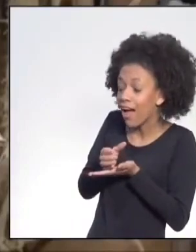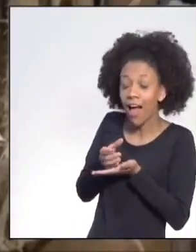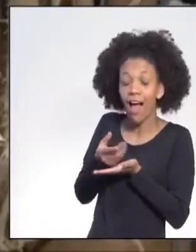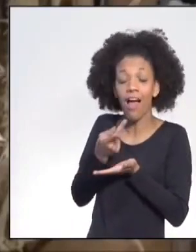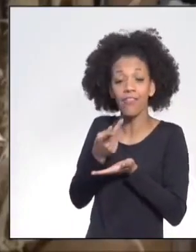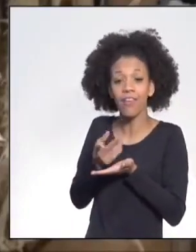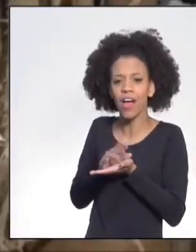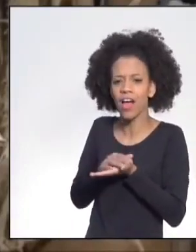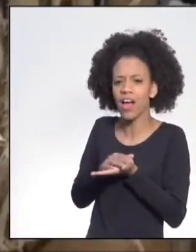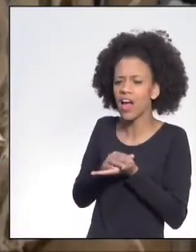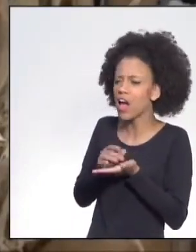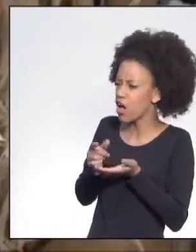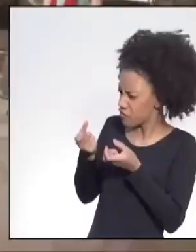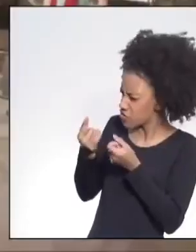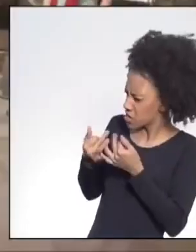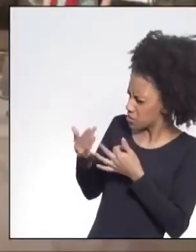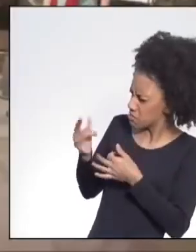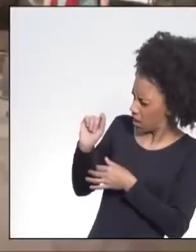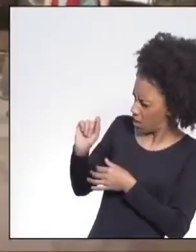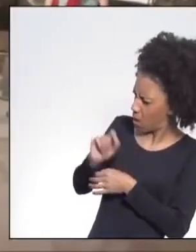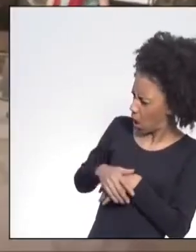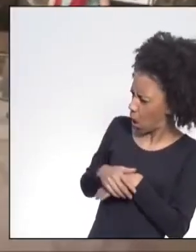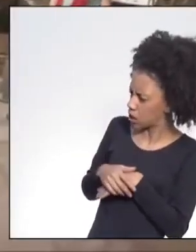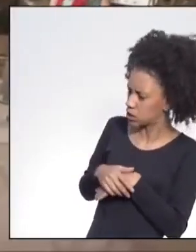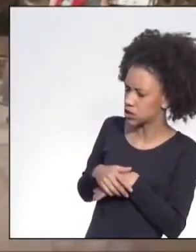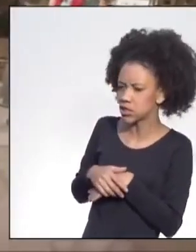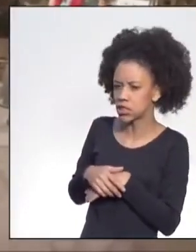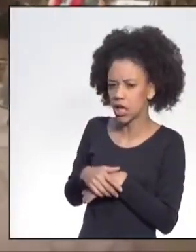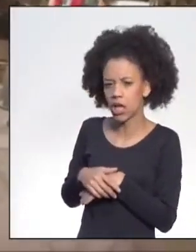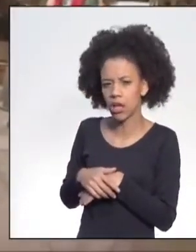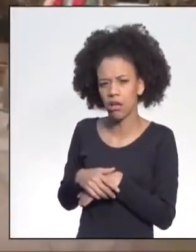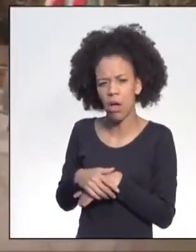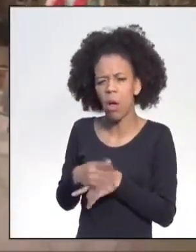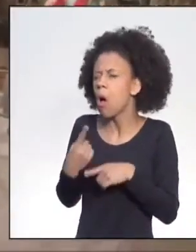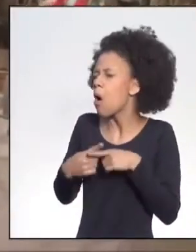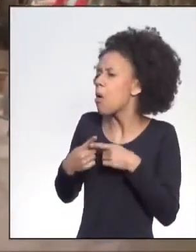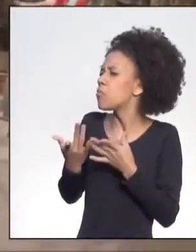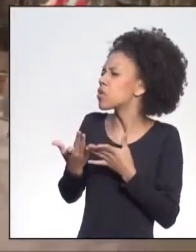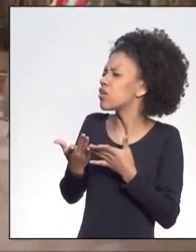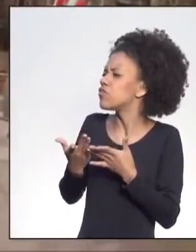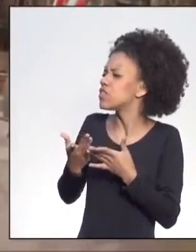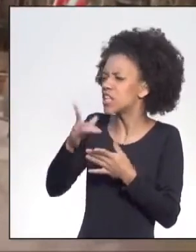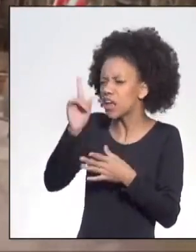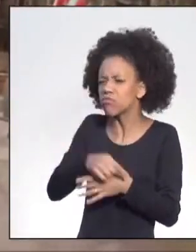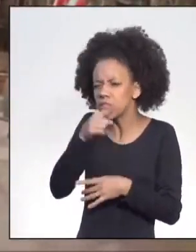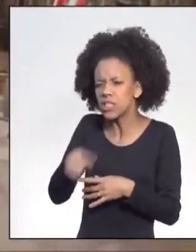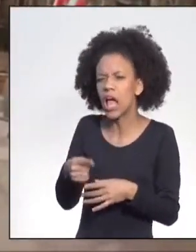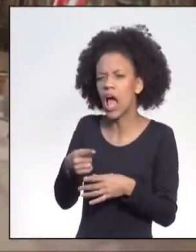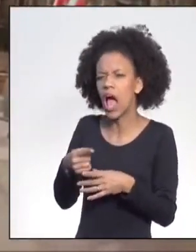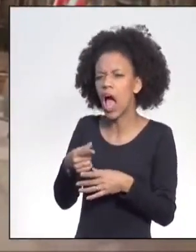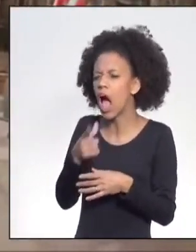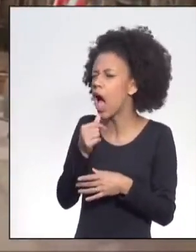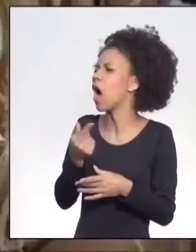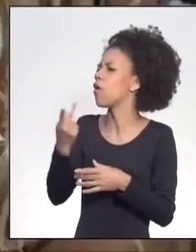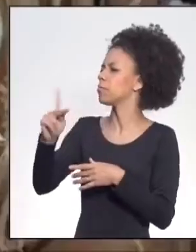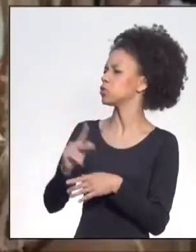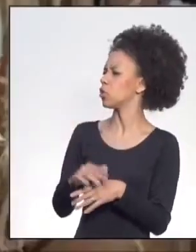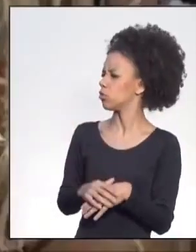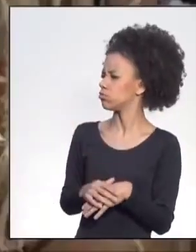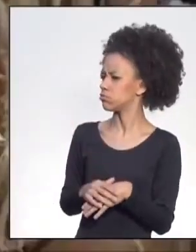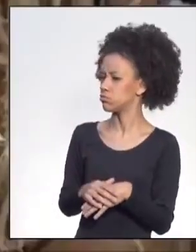quelque chose? será que você pode me explicar uma coisa? Pourquoi avez-vous refusé de donner à boire aux autres? Por que você recusou de dar a sua água para os outros? Le voyageur répond, c'est